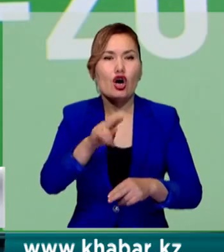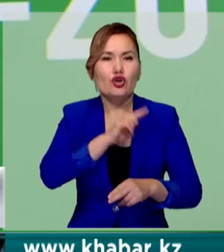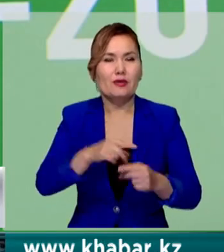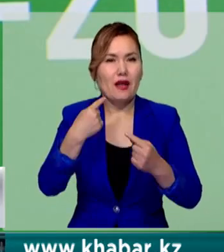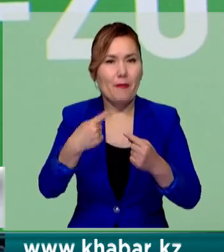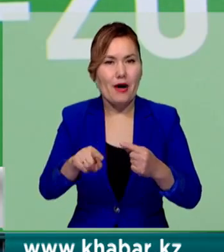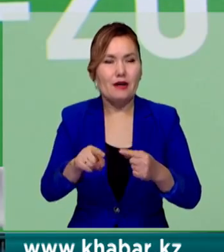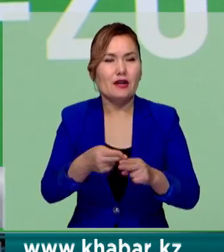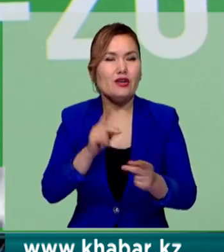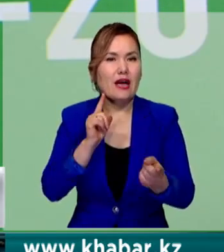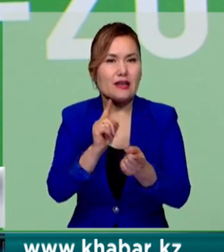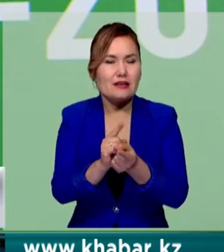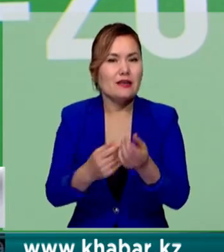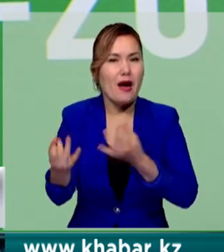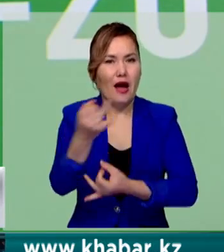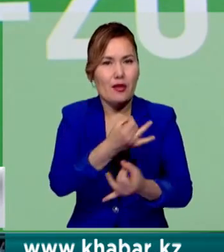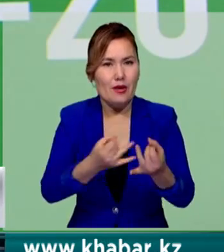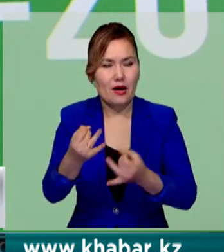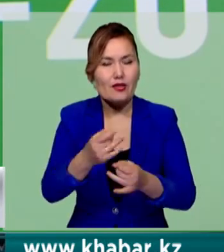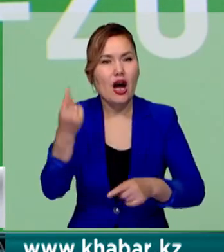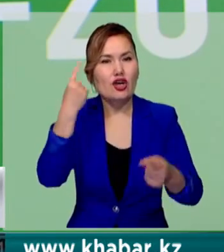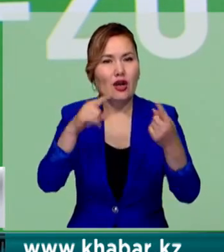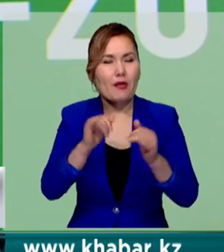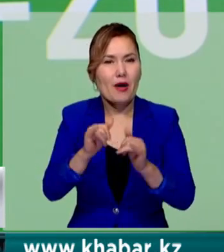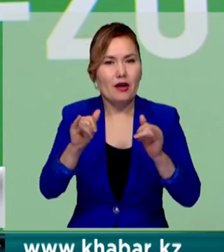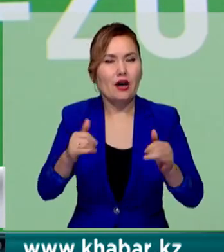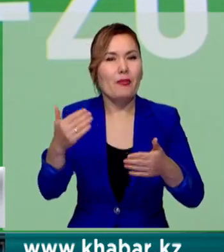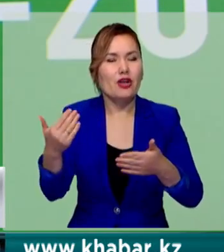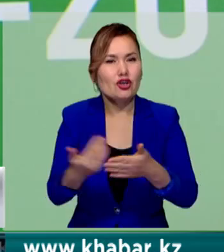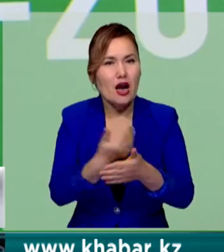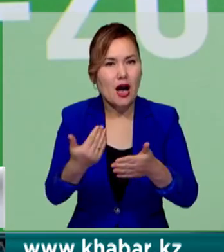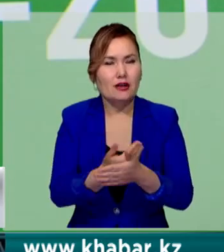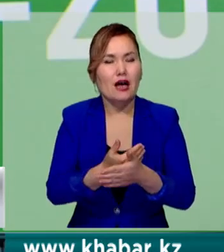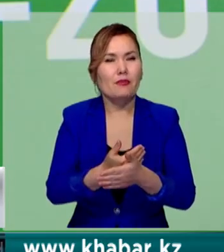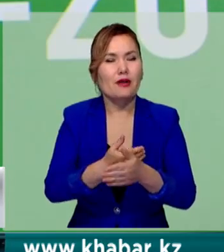жағдайда кездесіп, шүйіркелесуі, шығармашылықтарға жаңалықтармен бөлісіп,